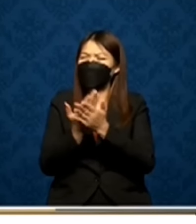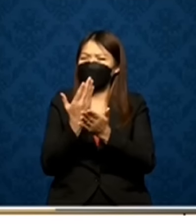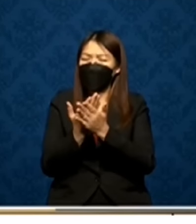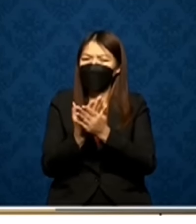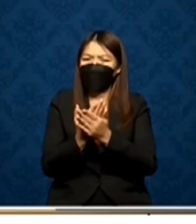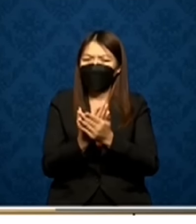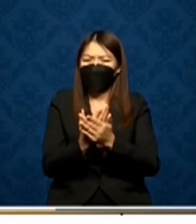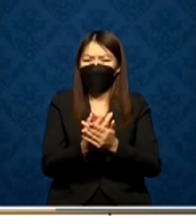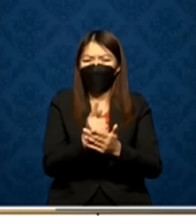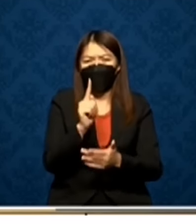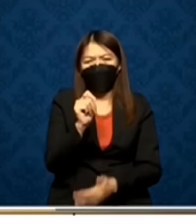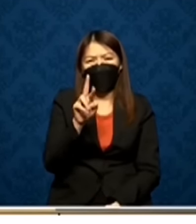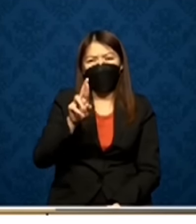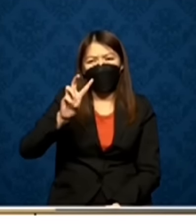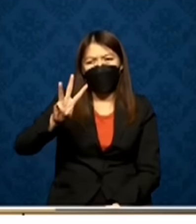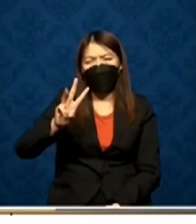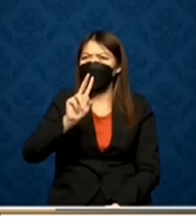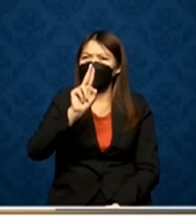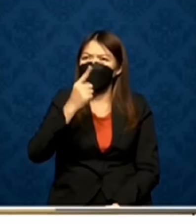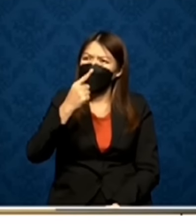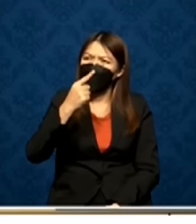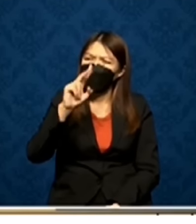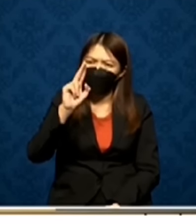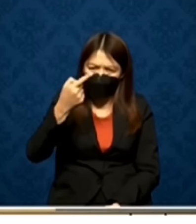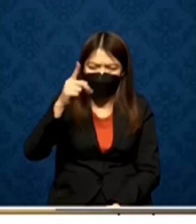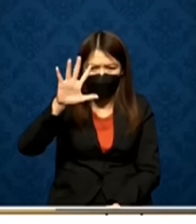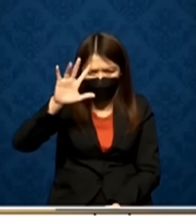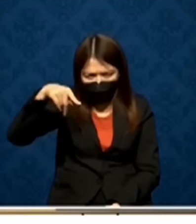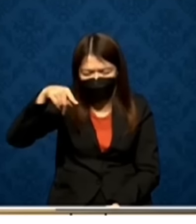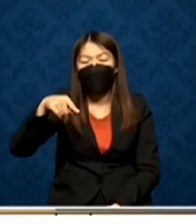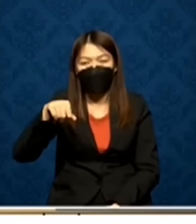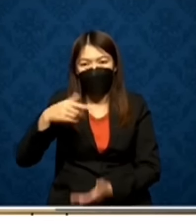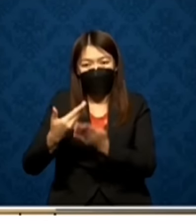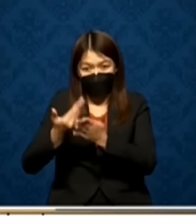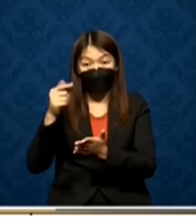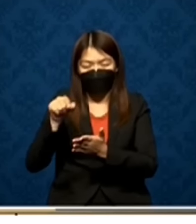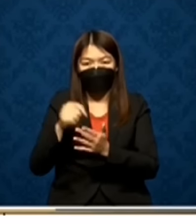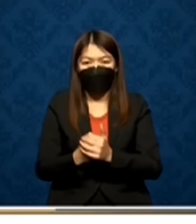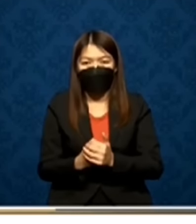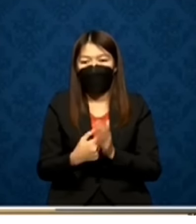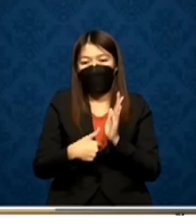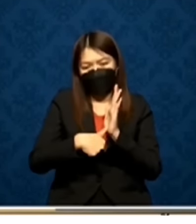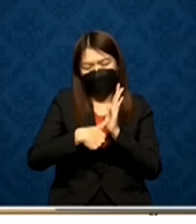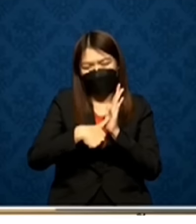ตารางวาละ 15,000 บาทท่านประธานครับเยอะนะครับการรถไฟเป็นหนี้